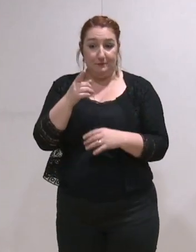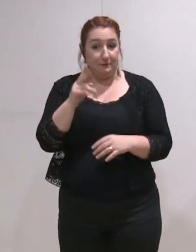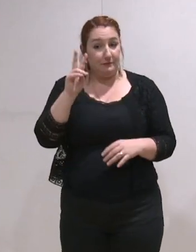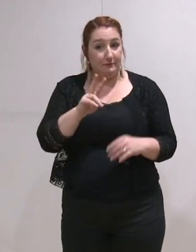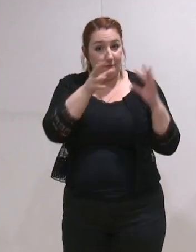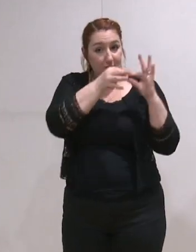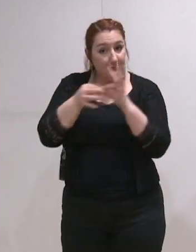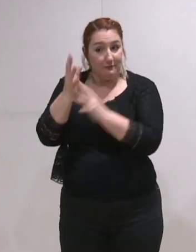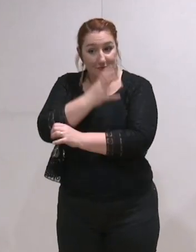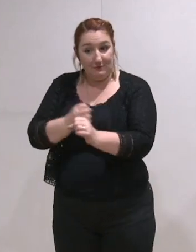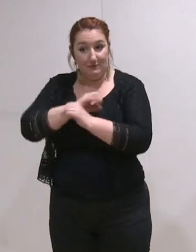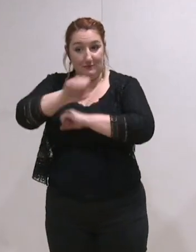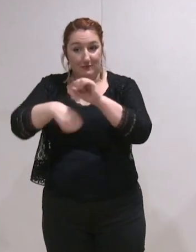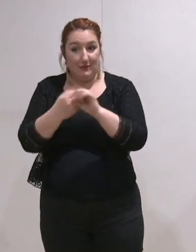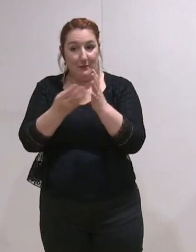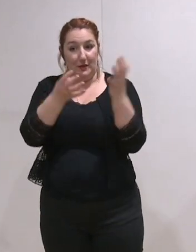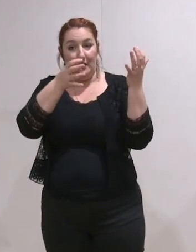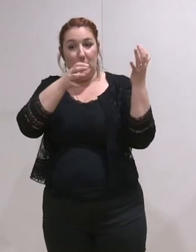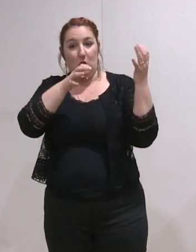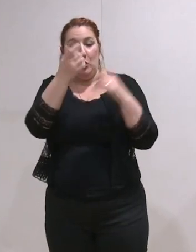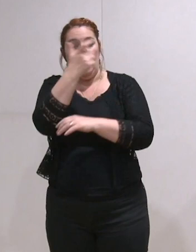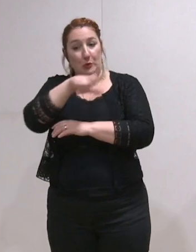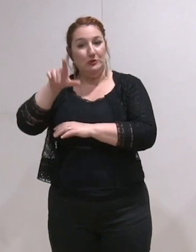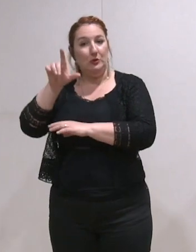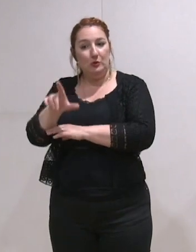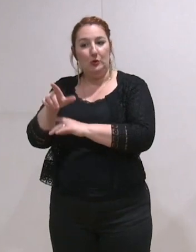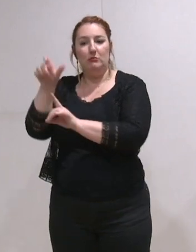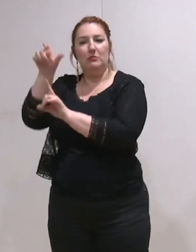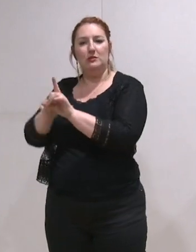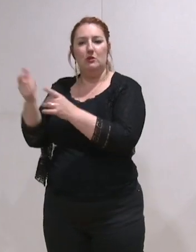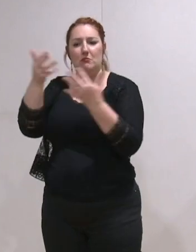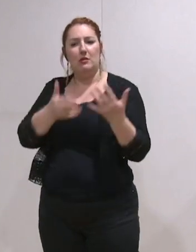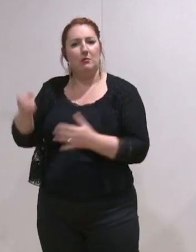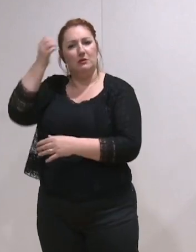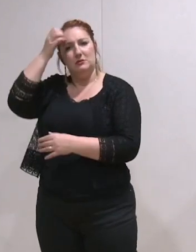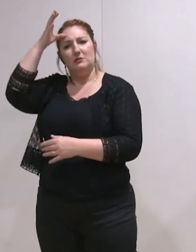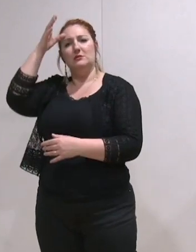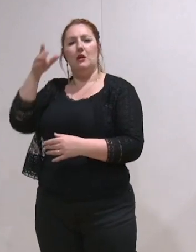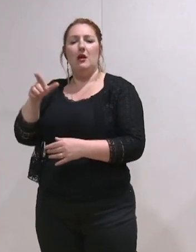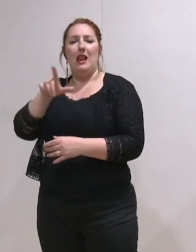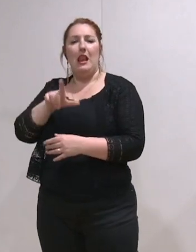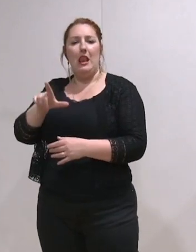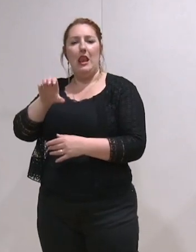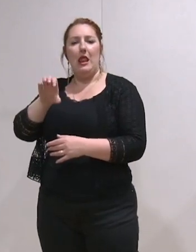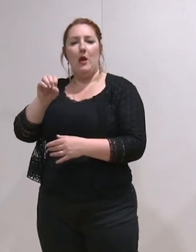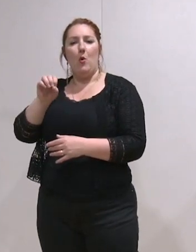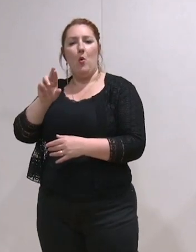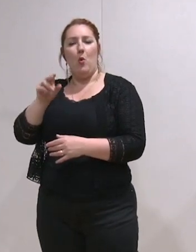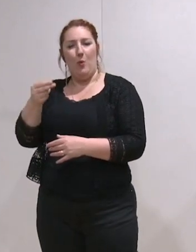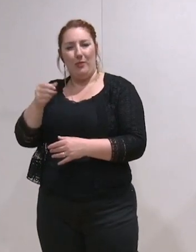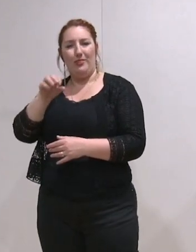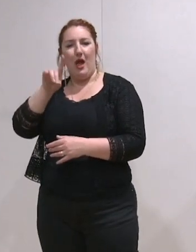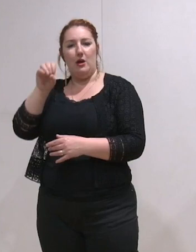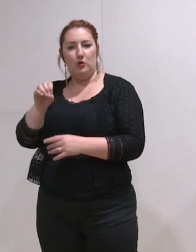1202 par le mathématicien Léonard de pis du Fibonacci et donc qui était à la base utilisé